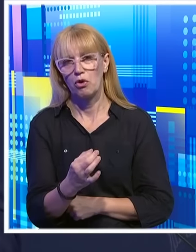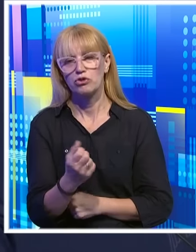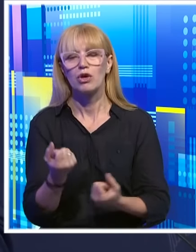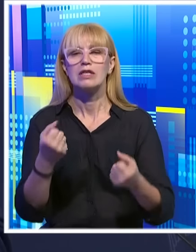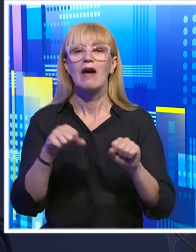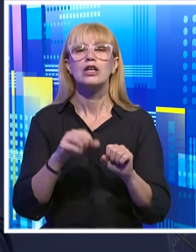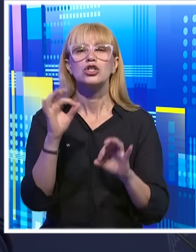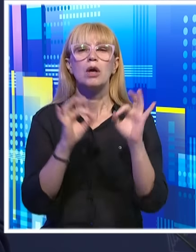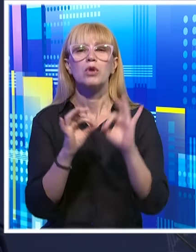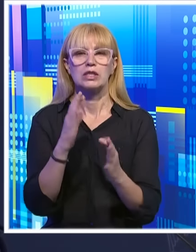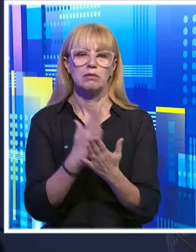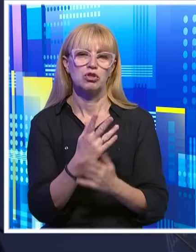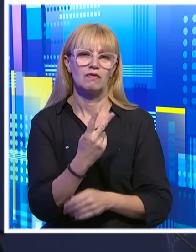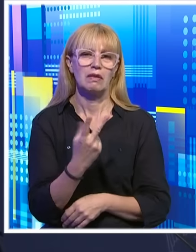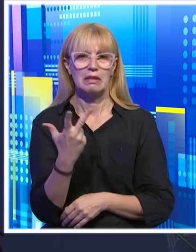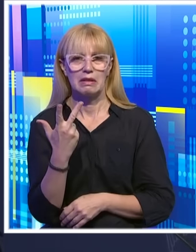za 2 ili 3 dana. Dakle,